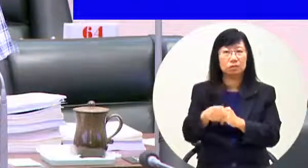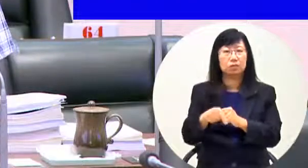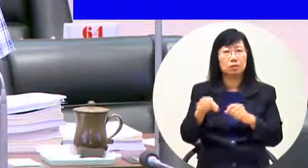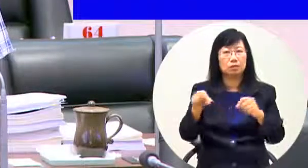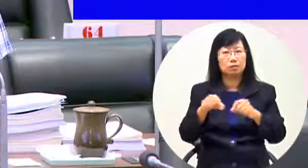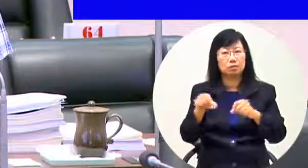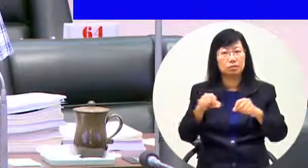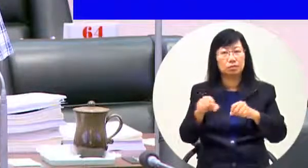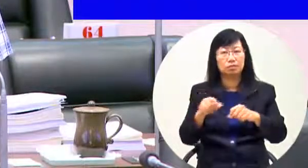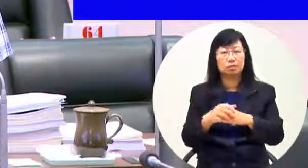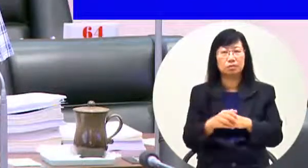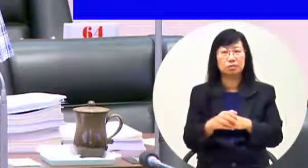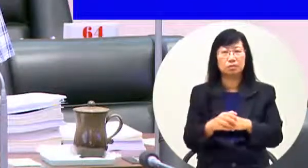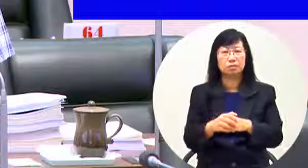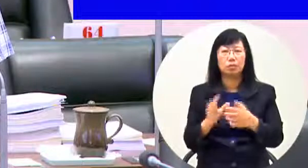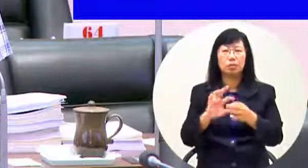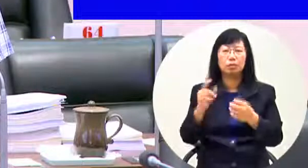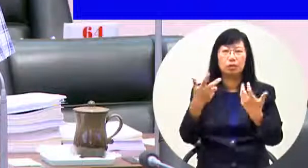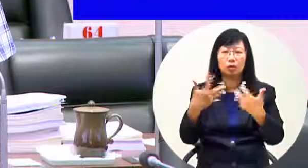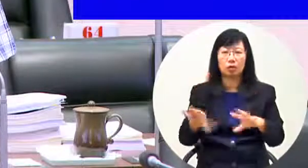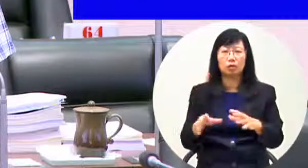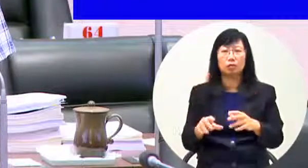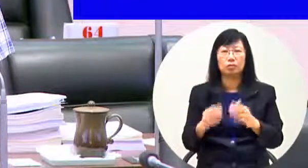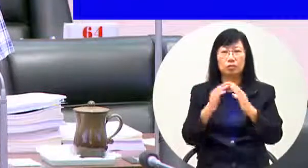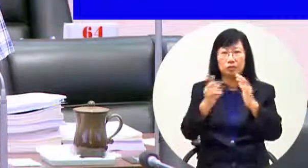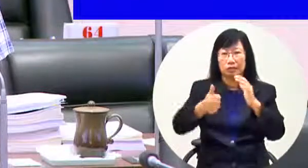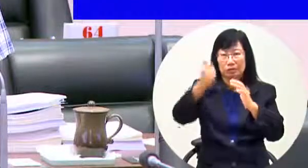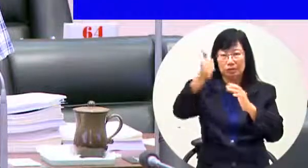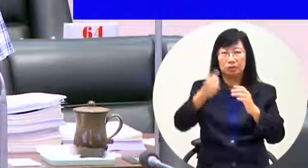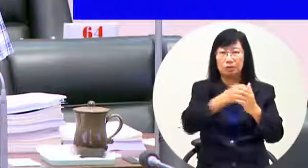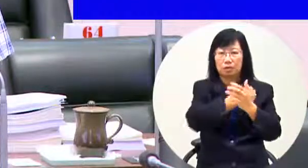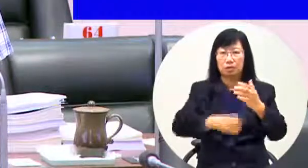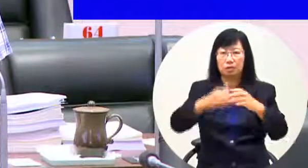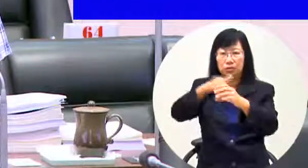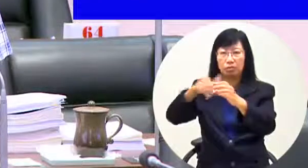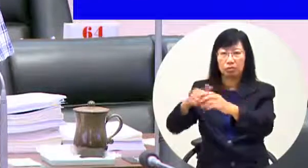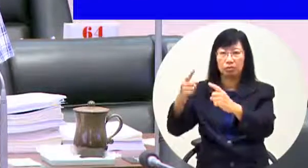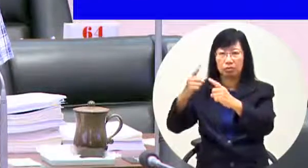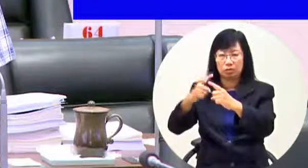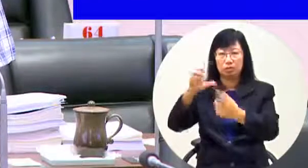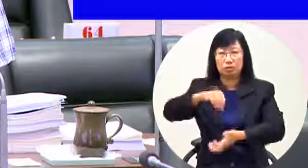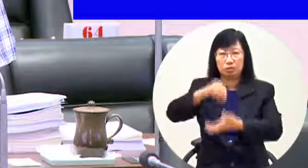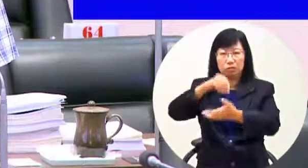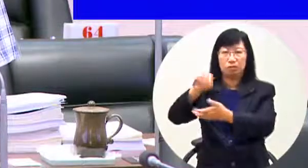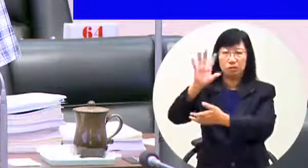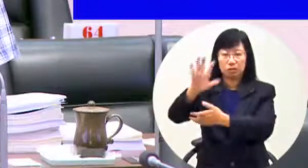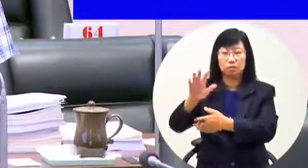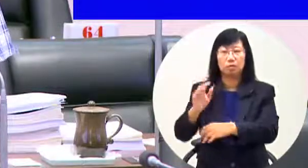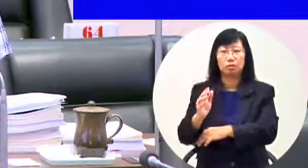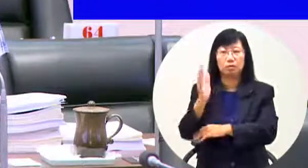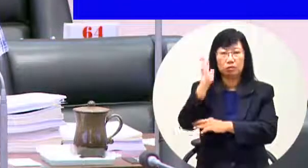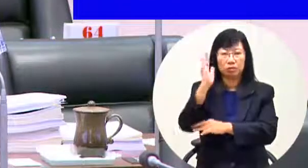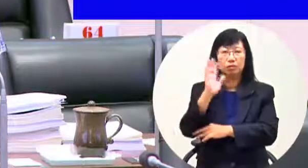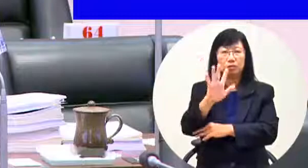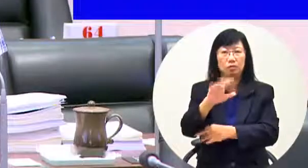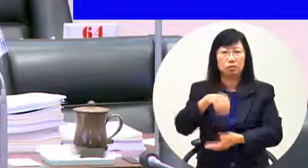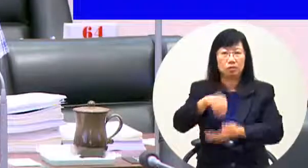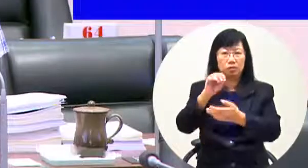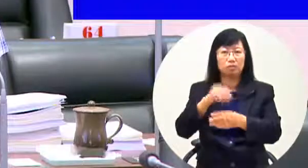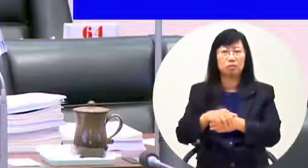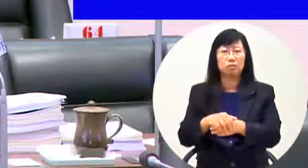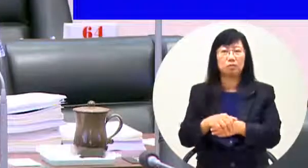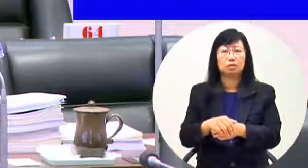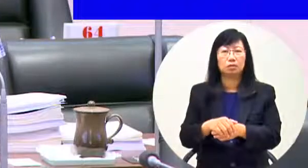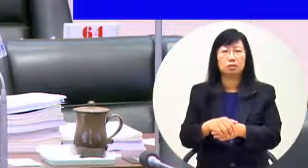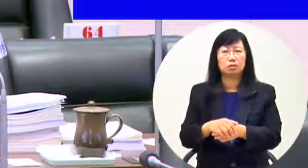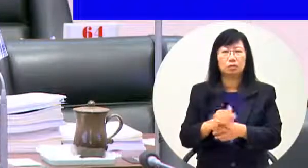候选人都提出来了，市政府也提案了，高科园区已经不够，面积不够，你